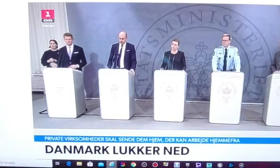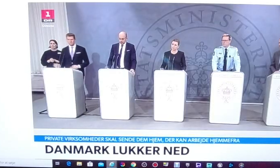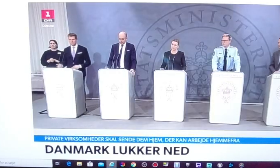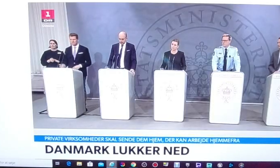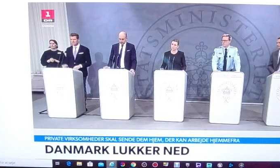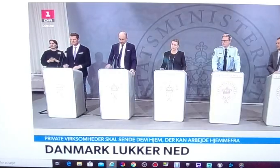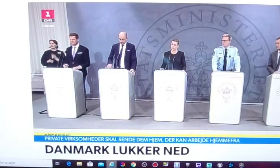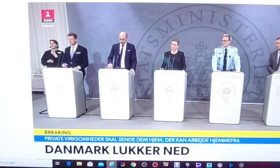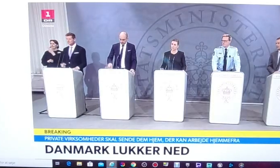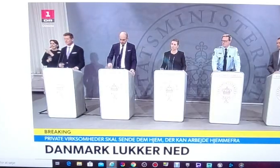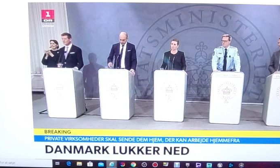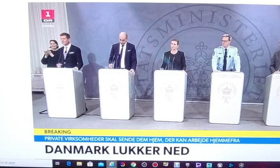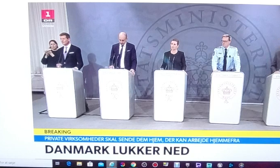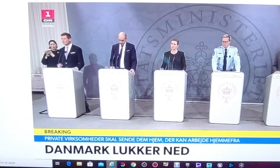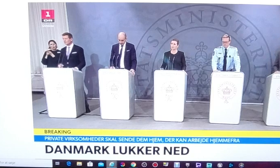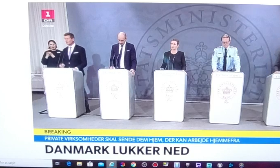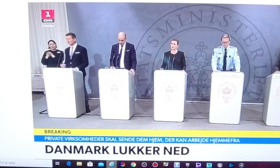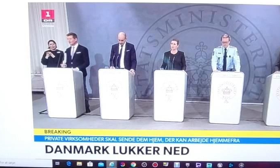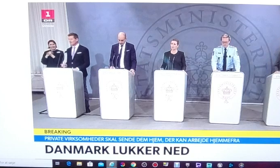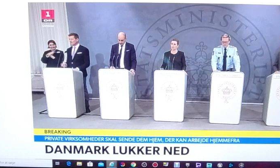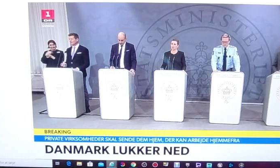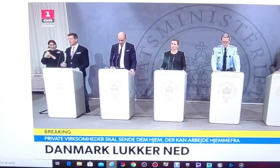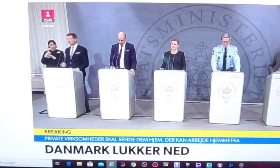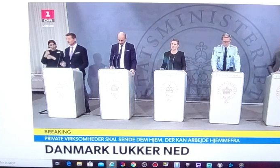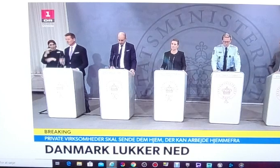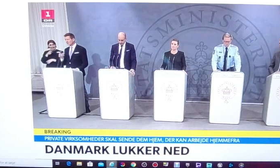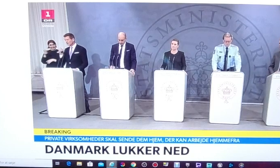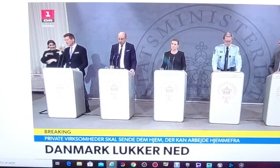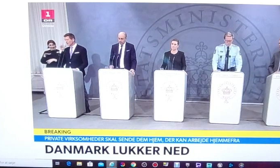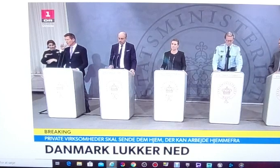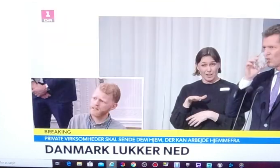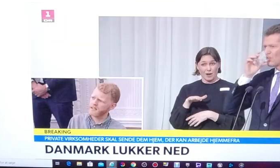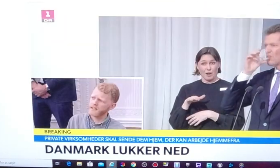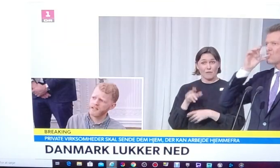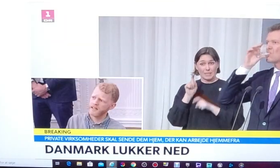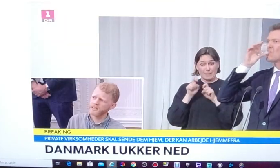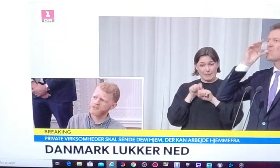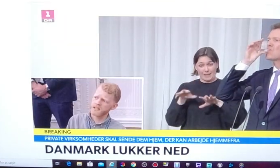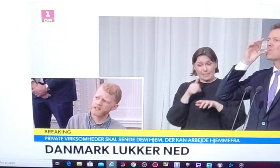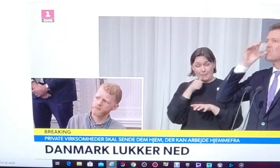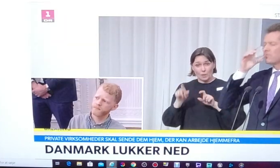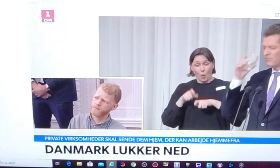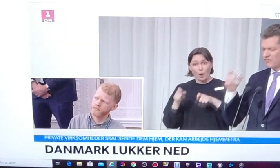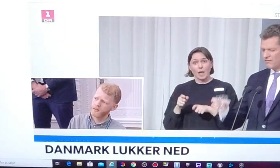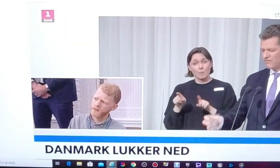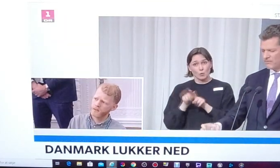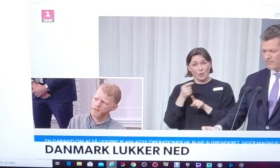Vi hører, at Danmark er en af de lande, hvor smitten den breder sig aller hurtigst lige nu. Altså, viser det ikke, at de andre forsint?